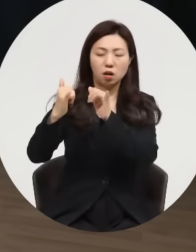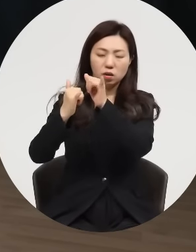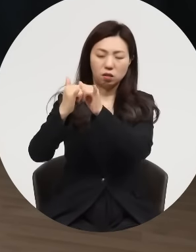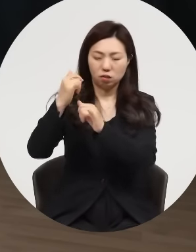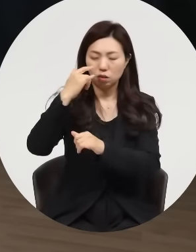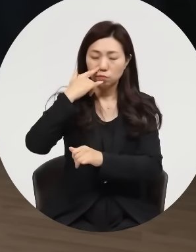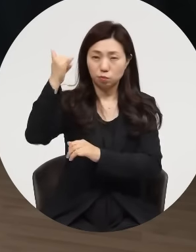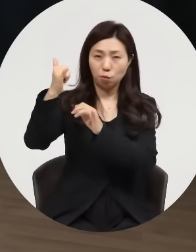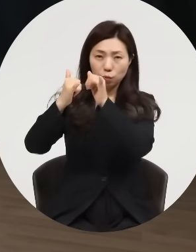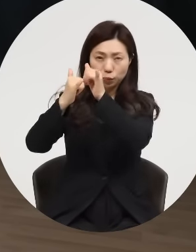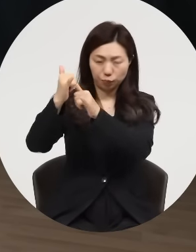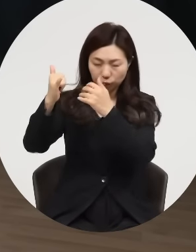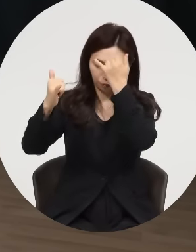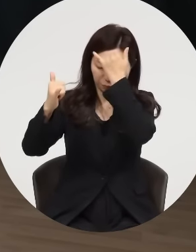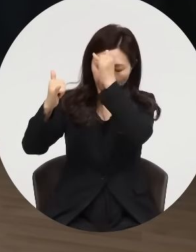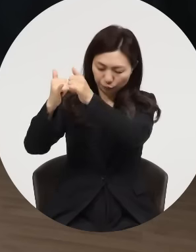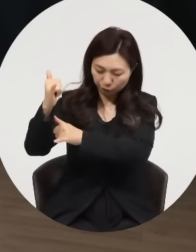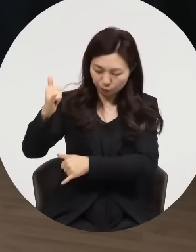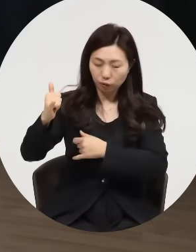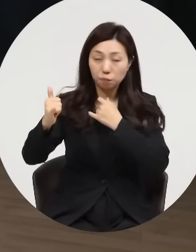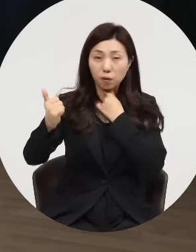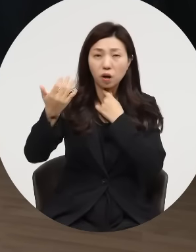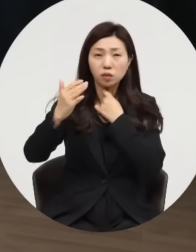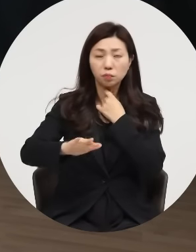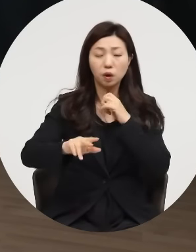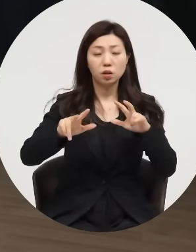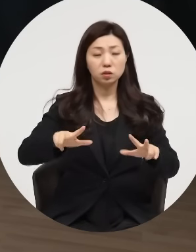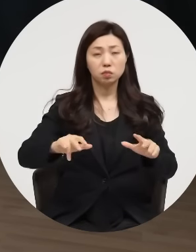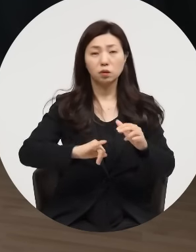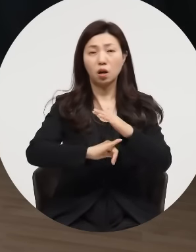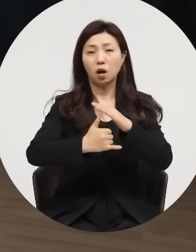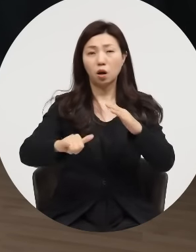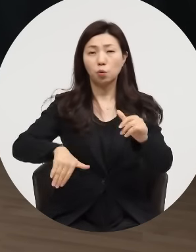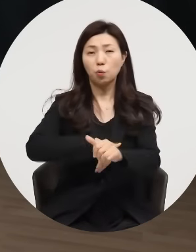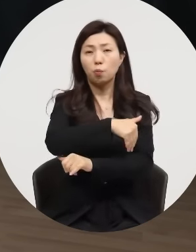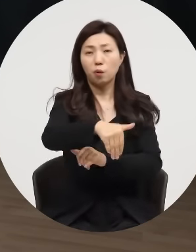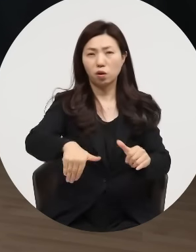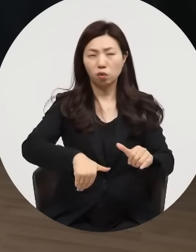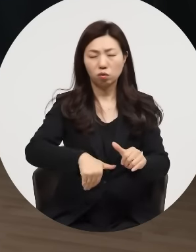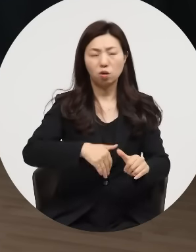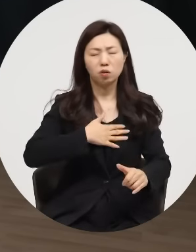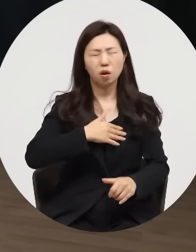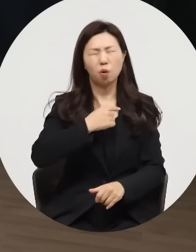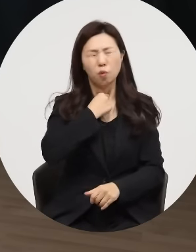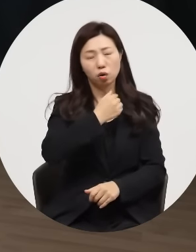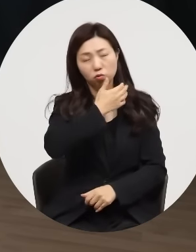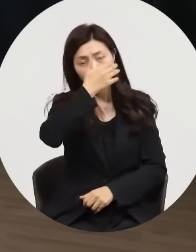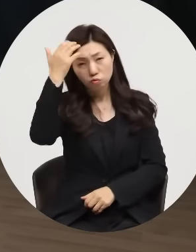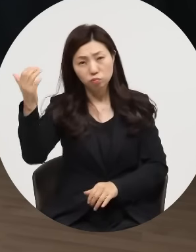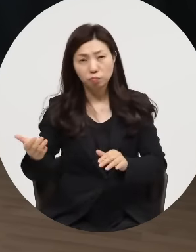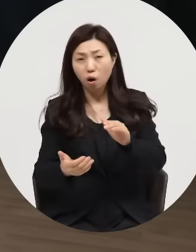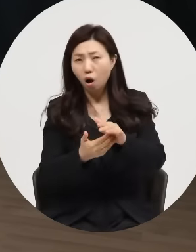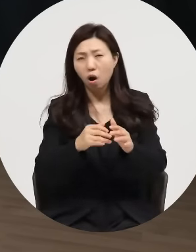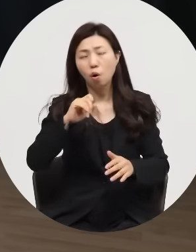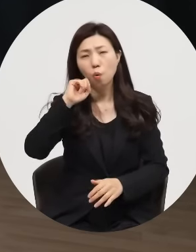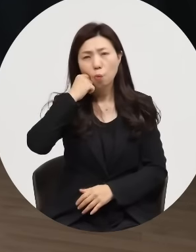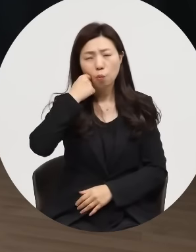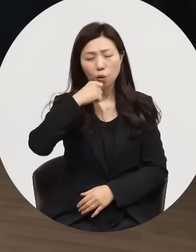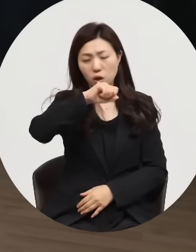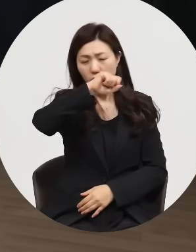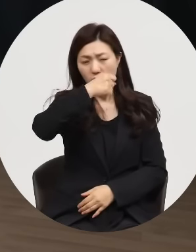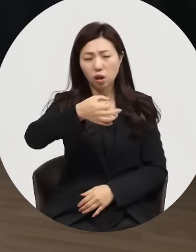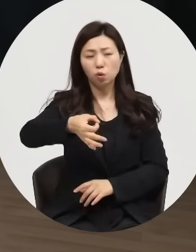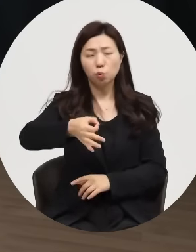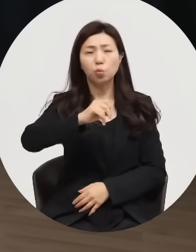하고 싶지만 이런 환경에서 제가 꿈을 이루고 원하는 일을 하기에는 시간도 부족하고 금전적으로